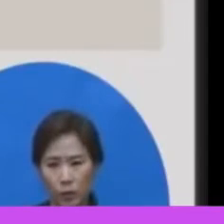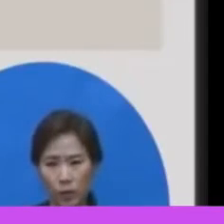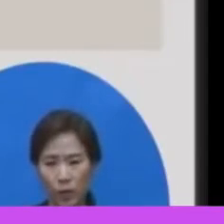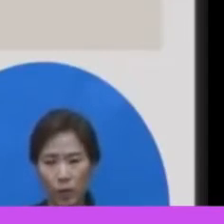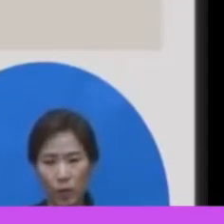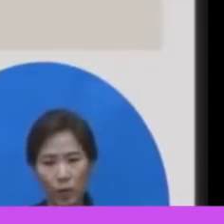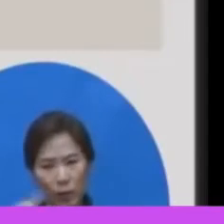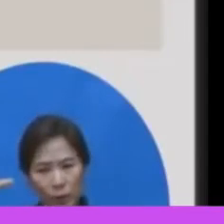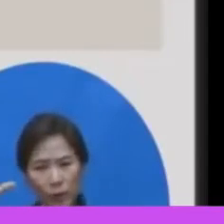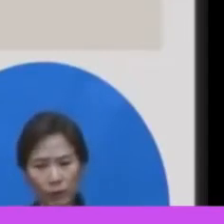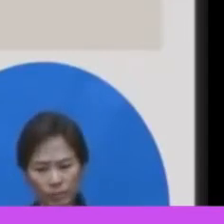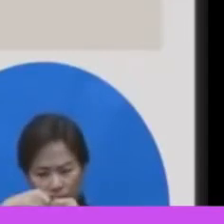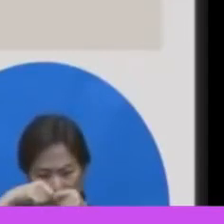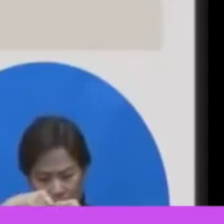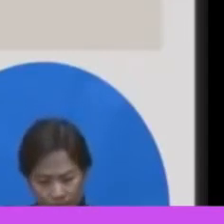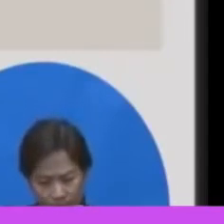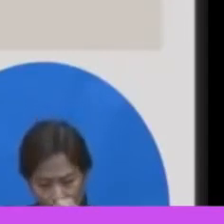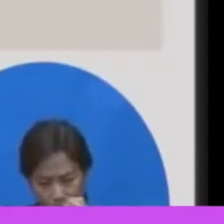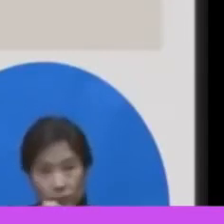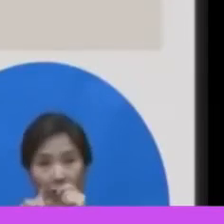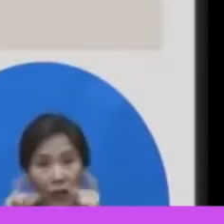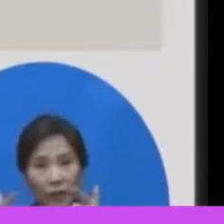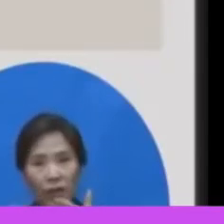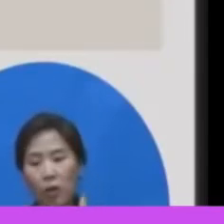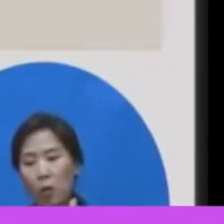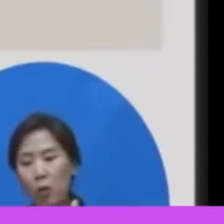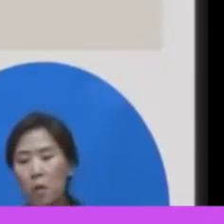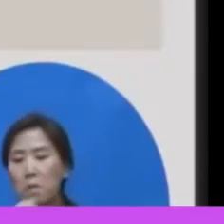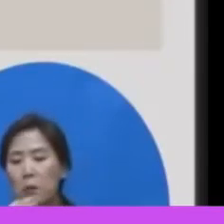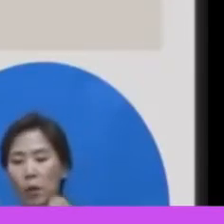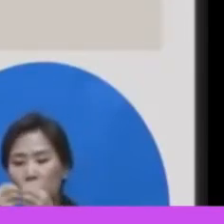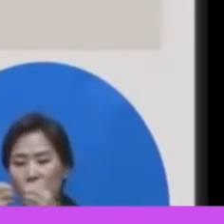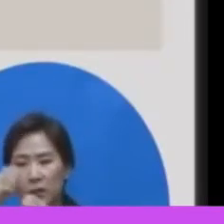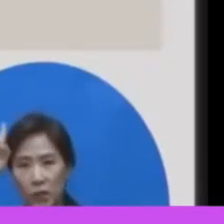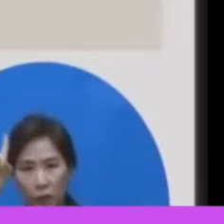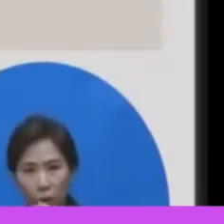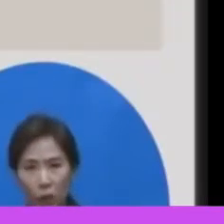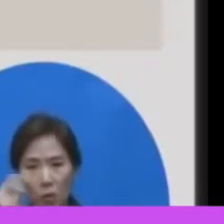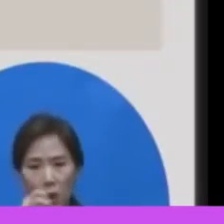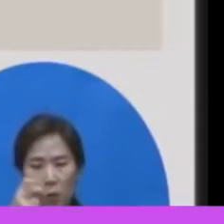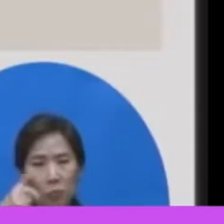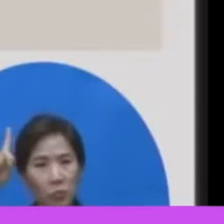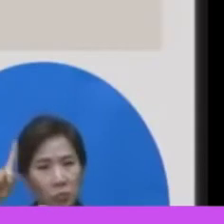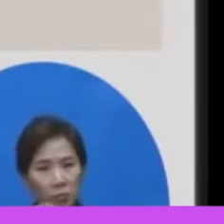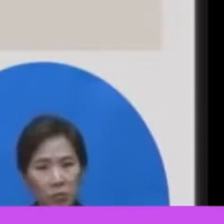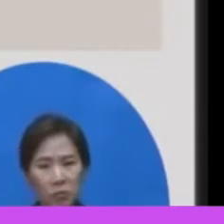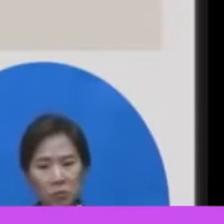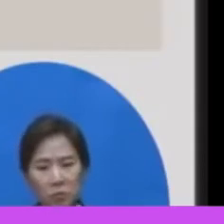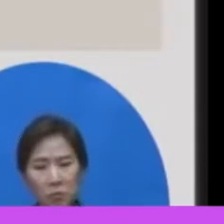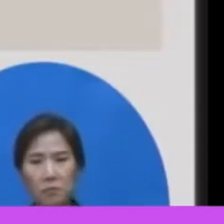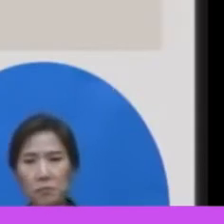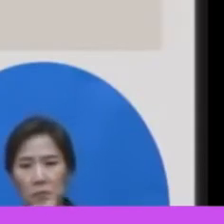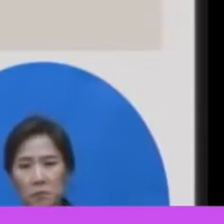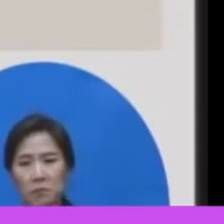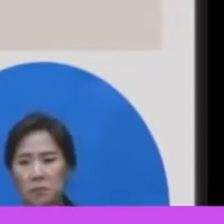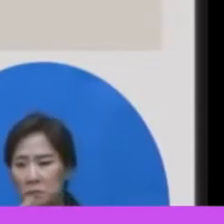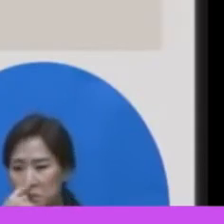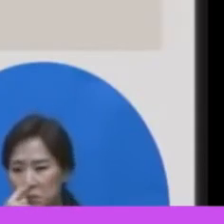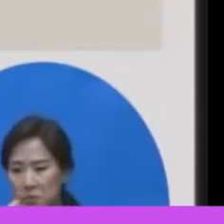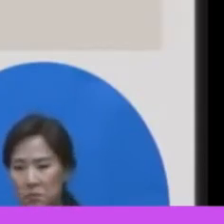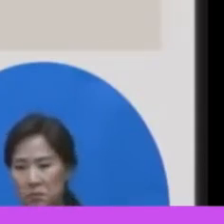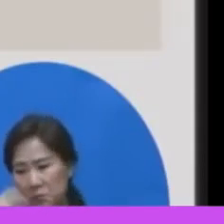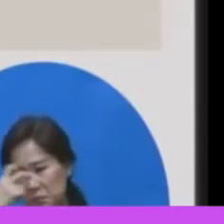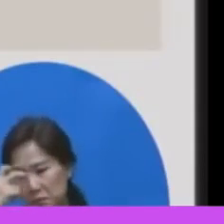처리를 하는 것 같습니다. 그러니까 이제 기재되는 내용들은 복잡할 수도 있는데 그 내면은 그 심사된 기재된